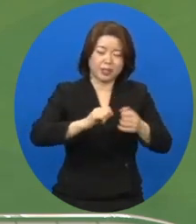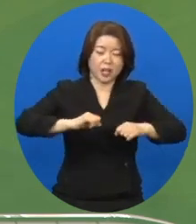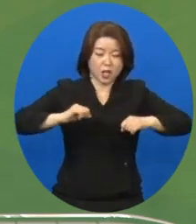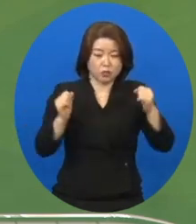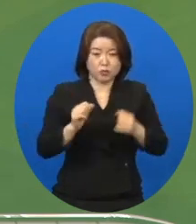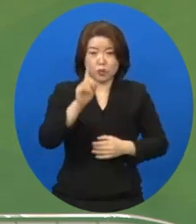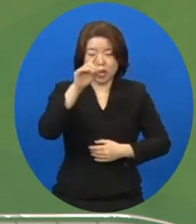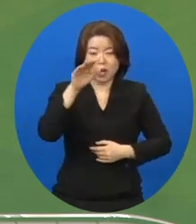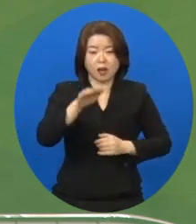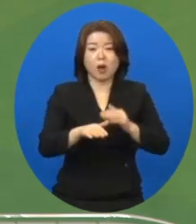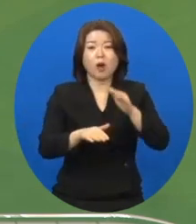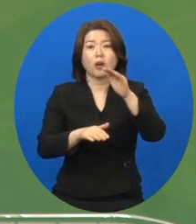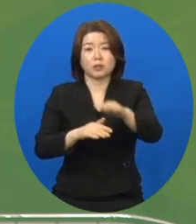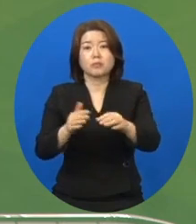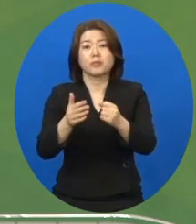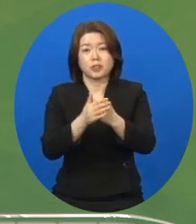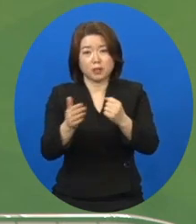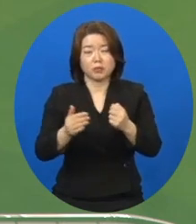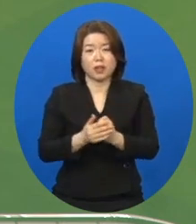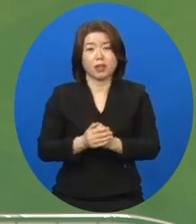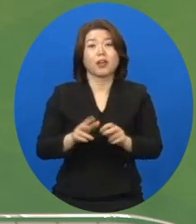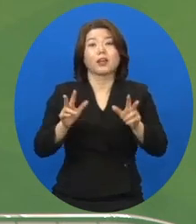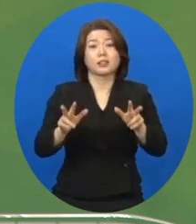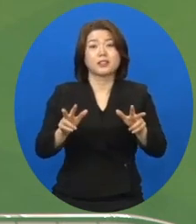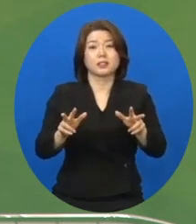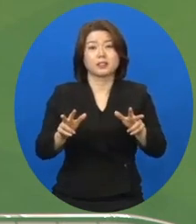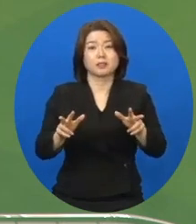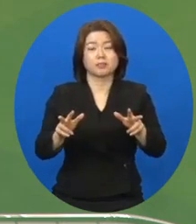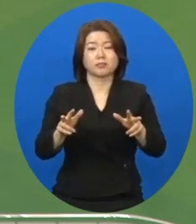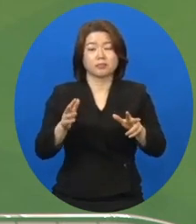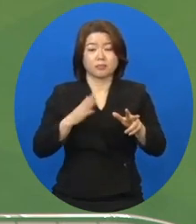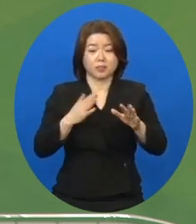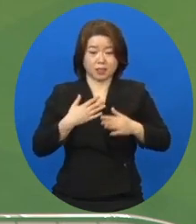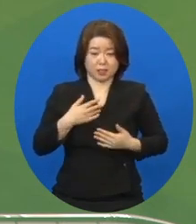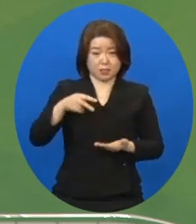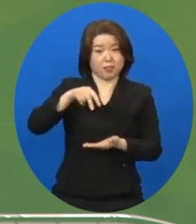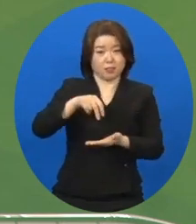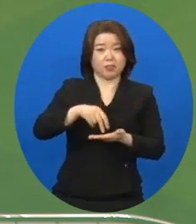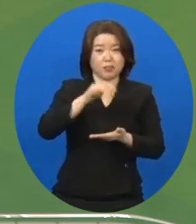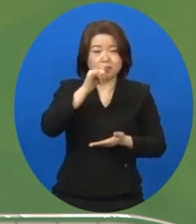때문에 지금 이렇게 제가 있는 거예요.